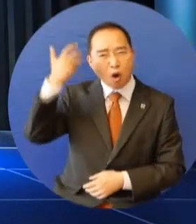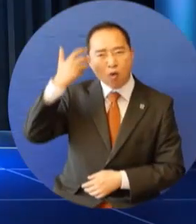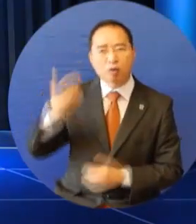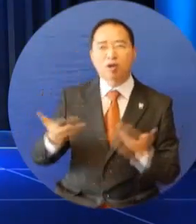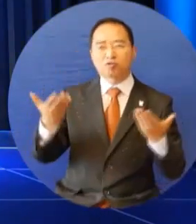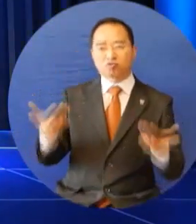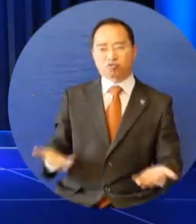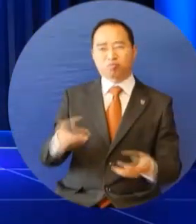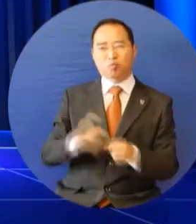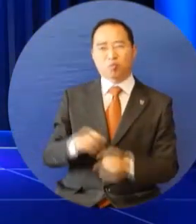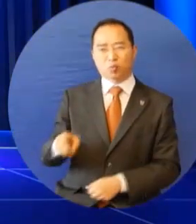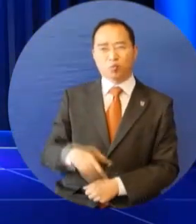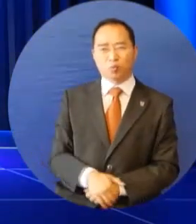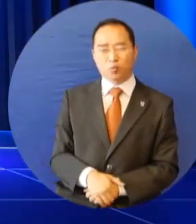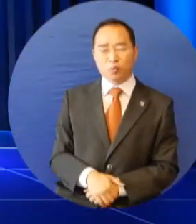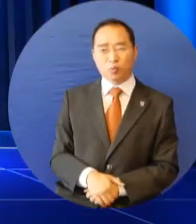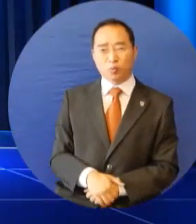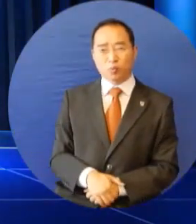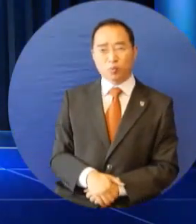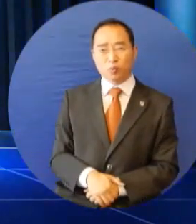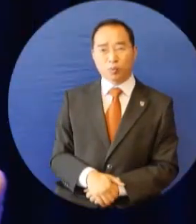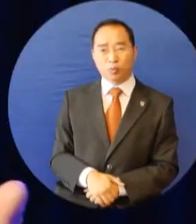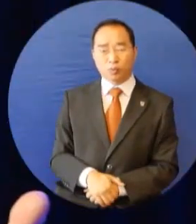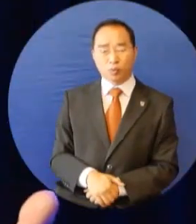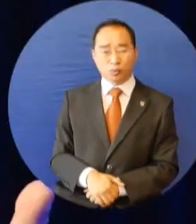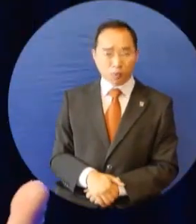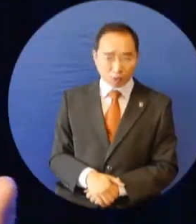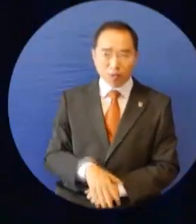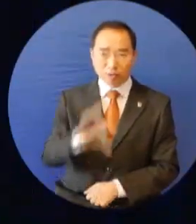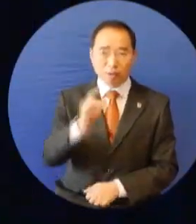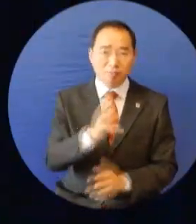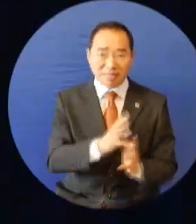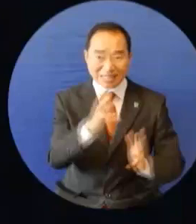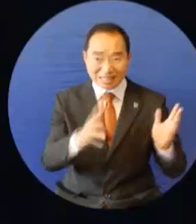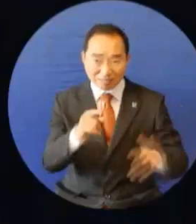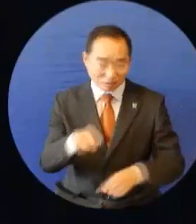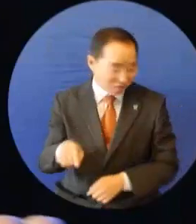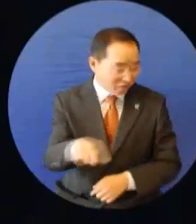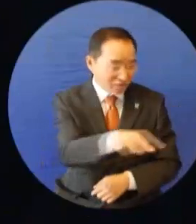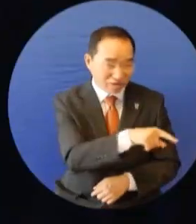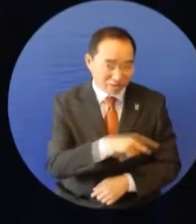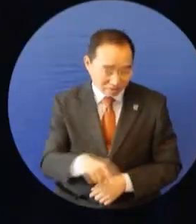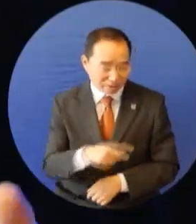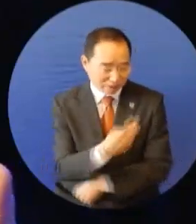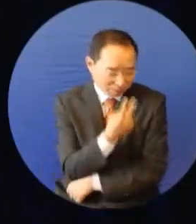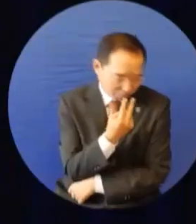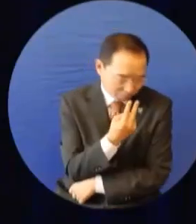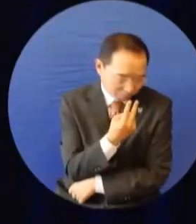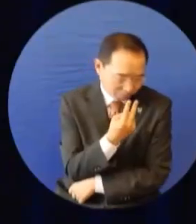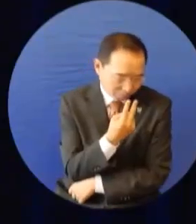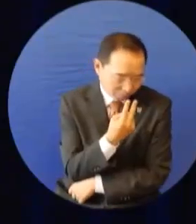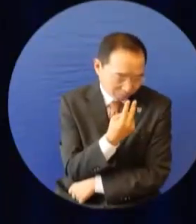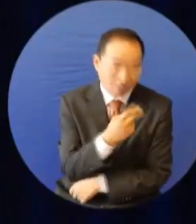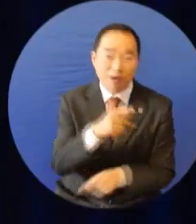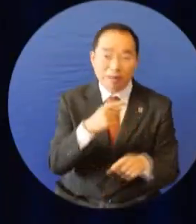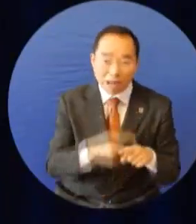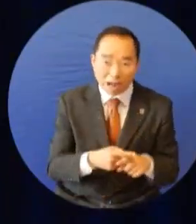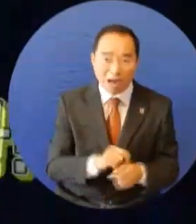쉼터입니다. 내 영혼이 쉬는 곳이에요. 이 식물 재료를 처음에는 재료로 이렇게 보다가